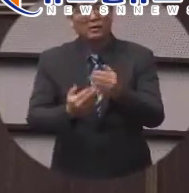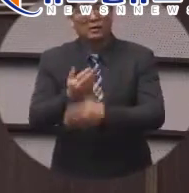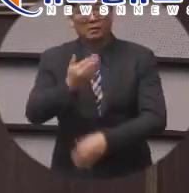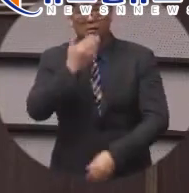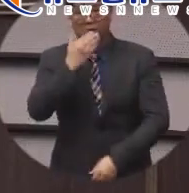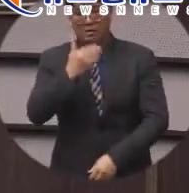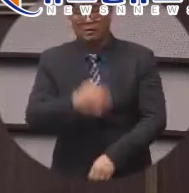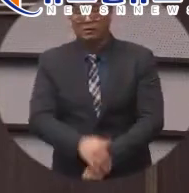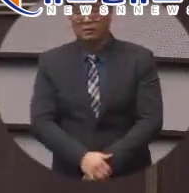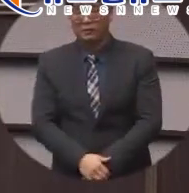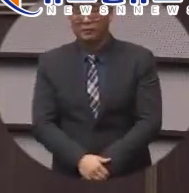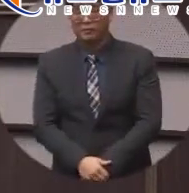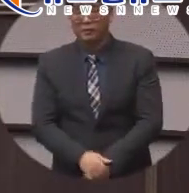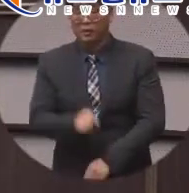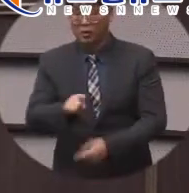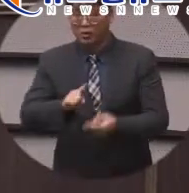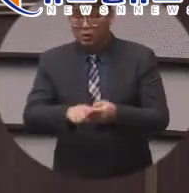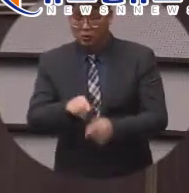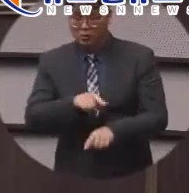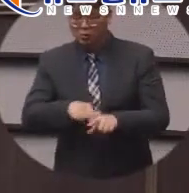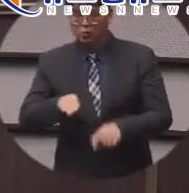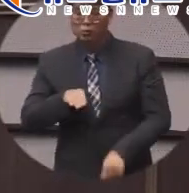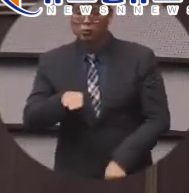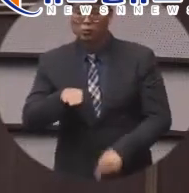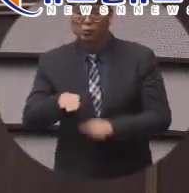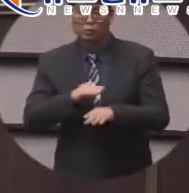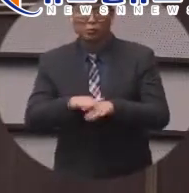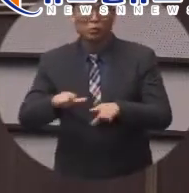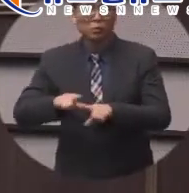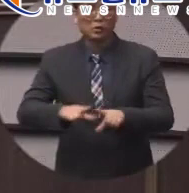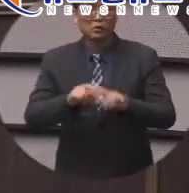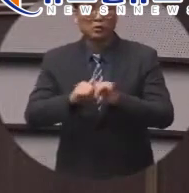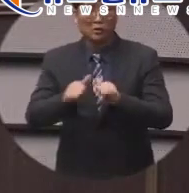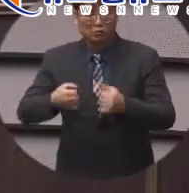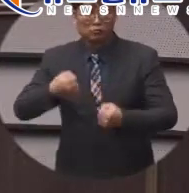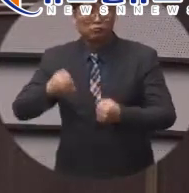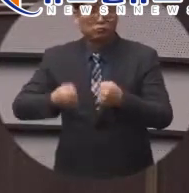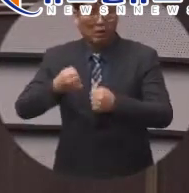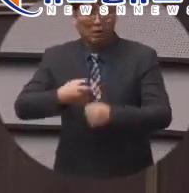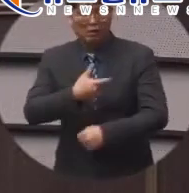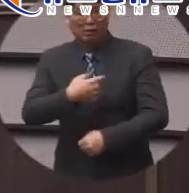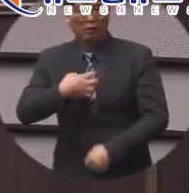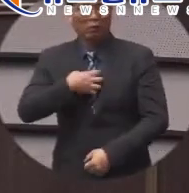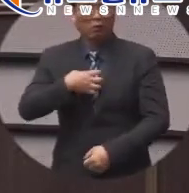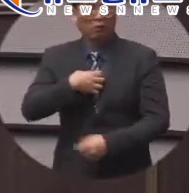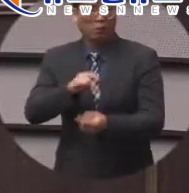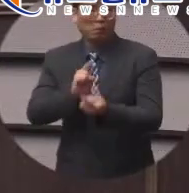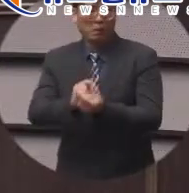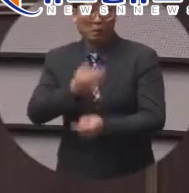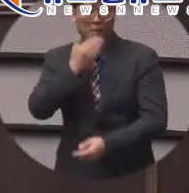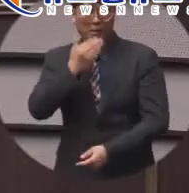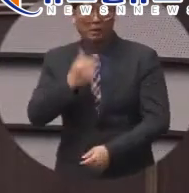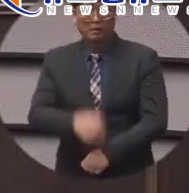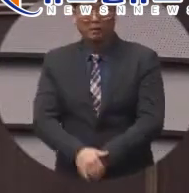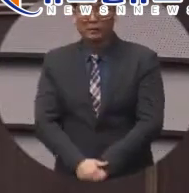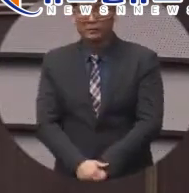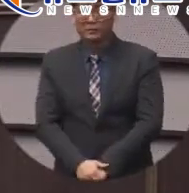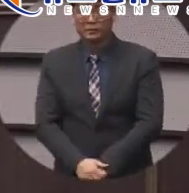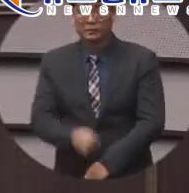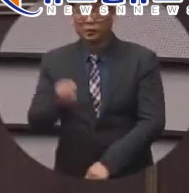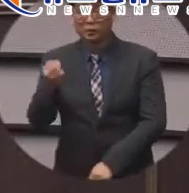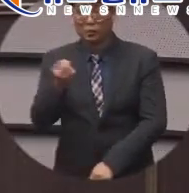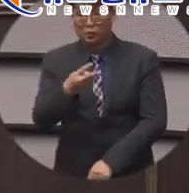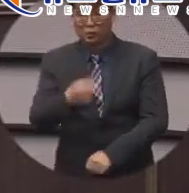있고 이는 소형차 중심의 시민 운전자들에게 큰 위협이 되고 있습니다.